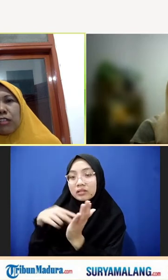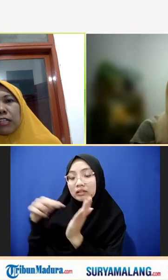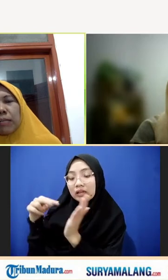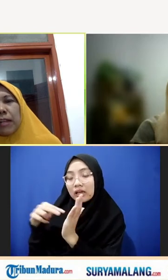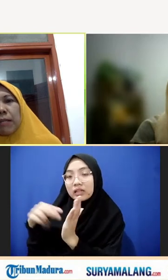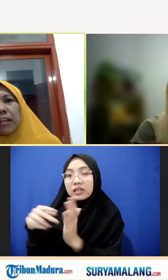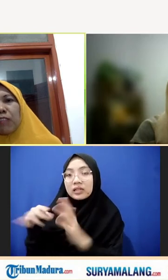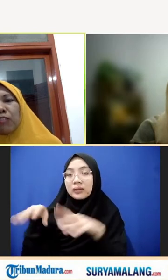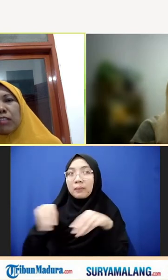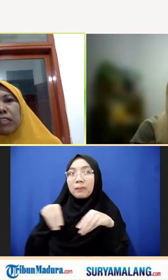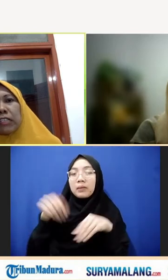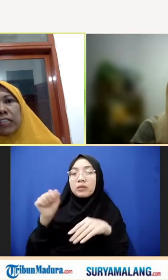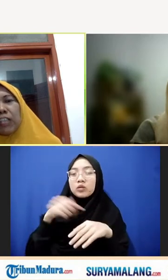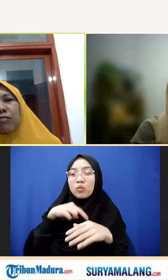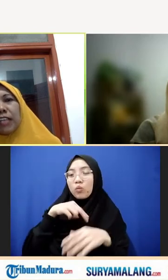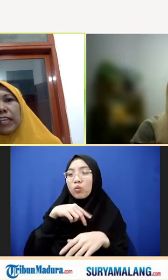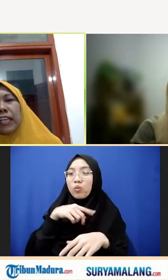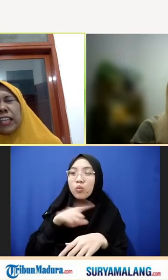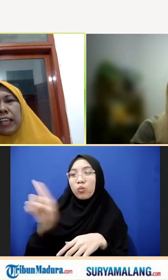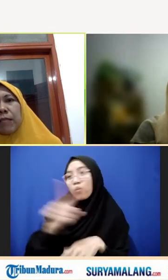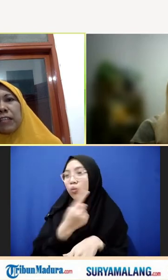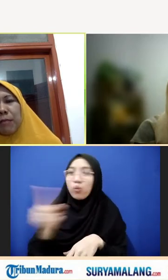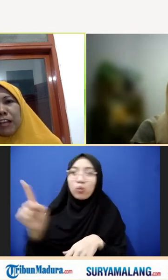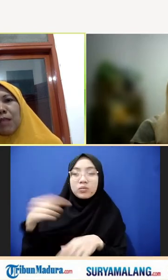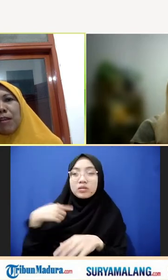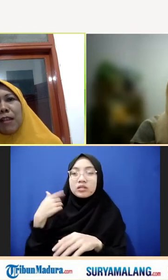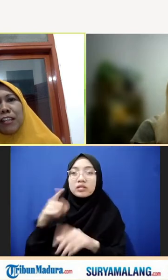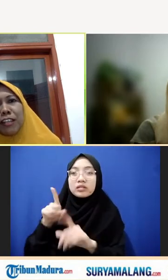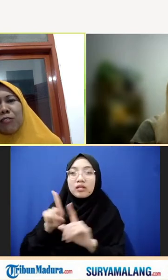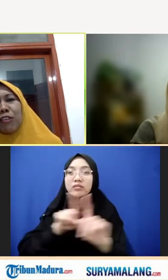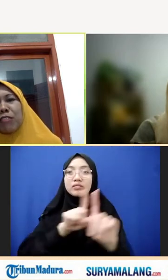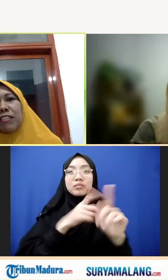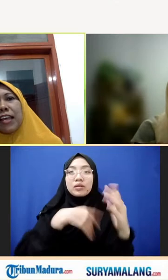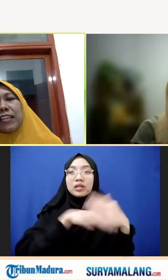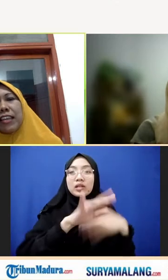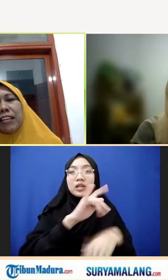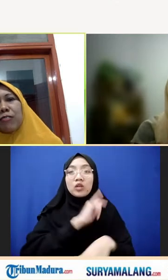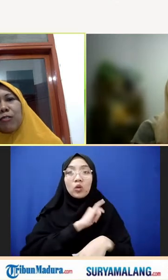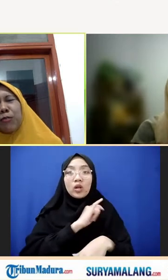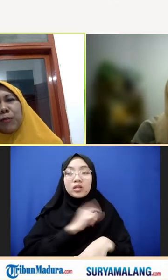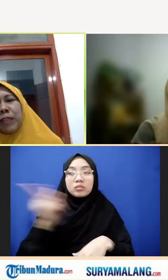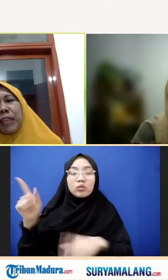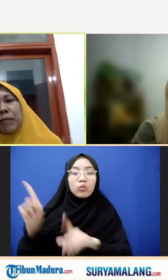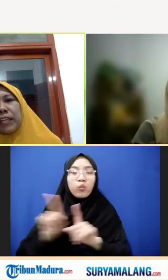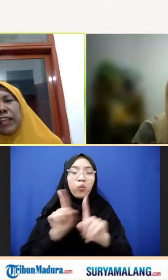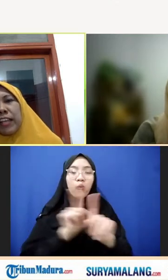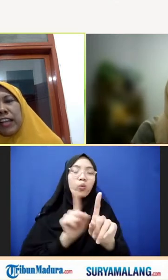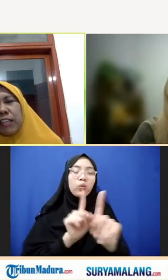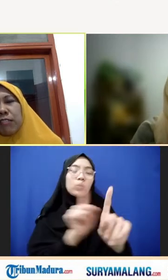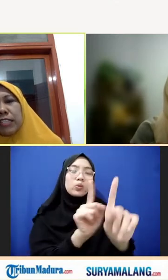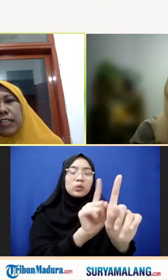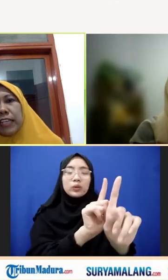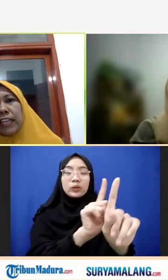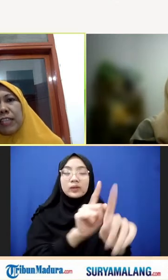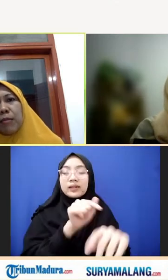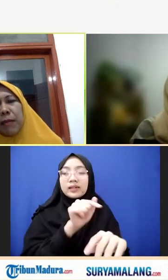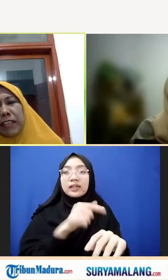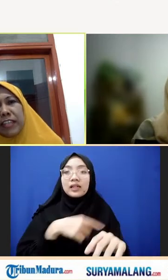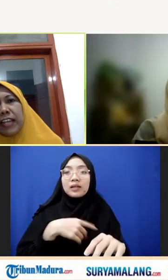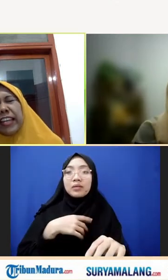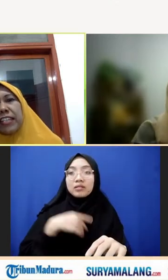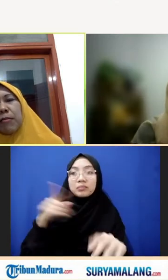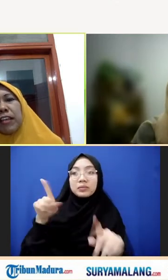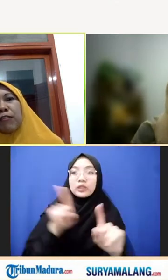tuh kemana-mana itu sering ikut saya sampai ke kamar mandi dia juga ikut saya gitu loh, Bu. Dia nggak ngikutin saya, sama